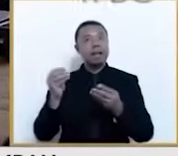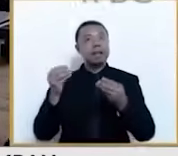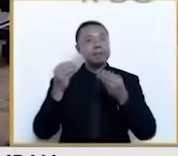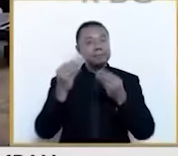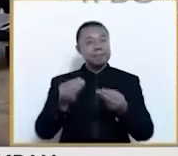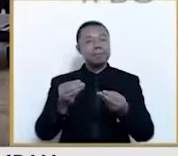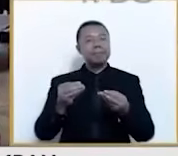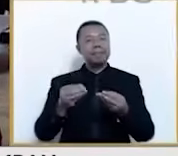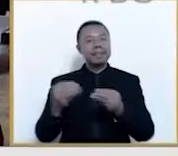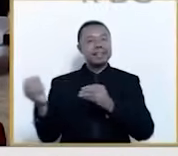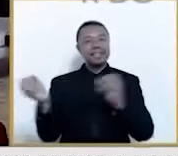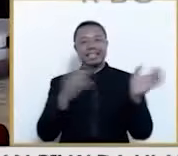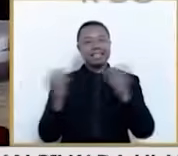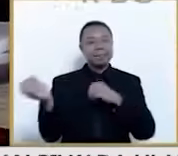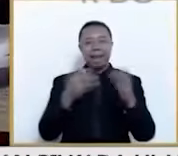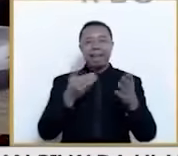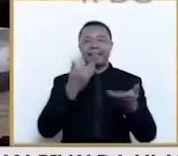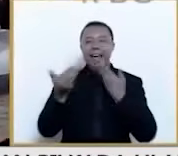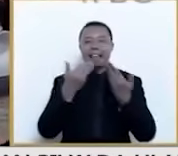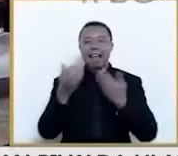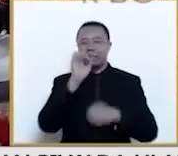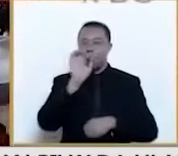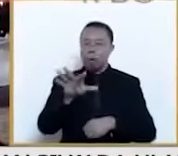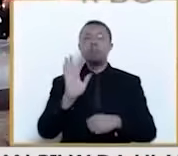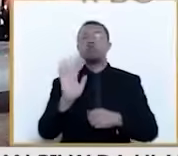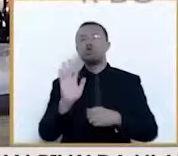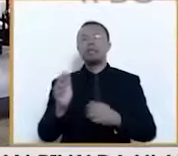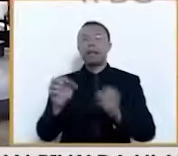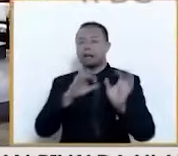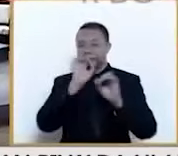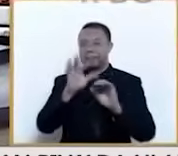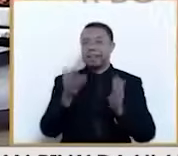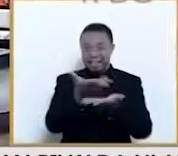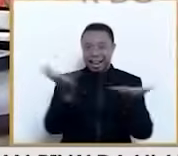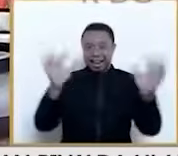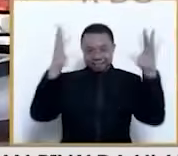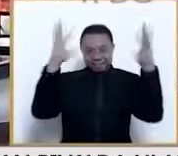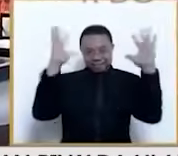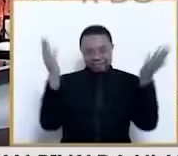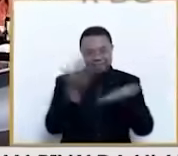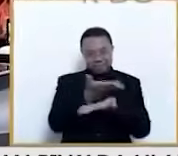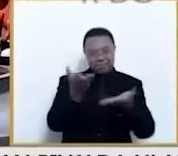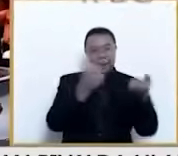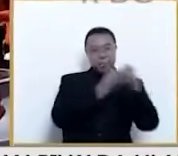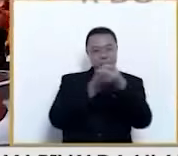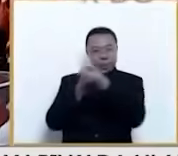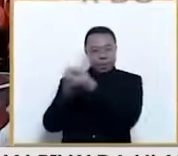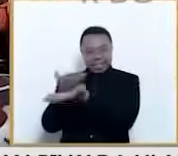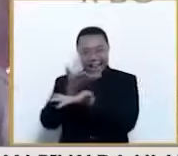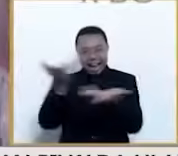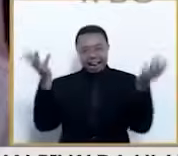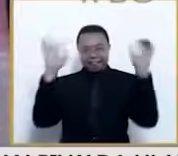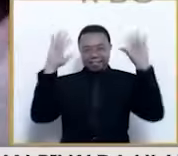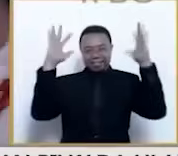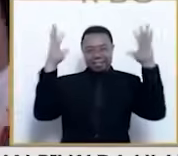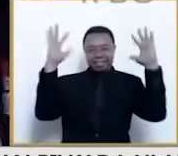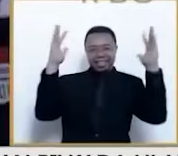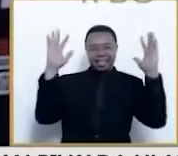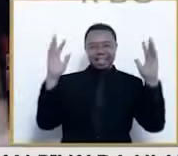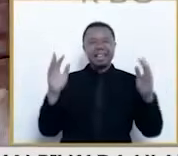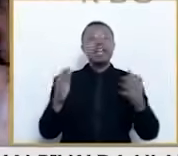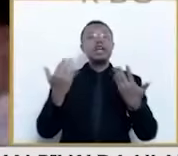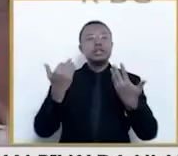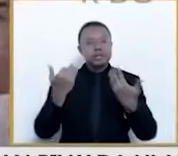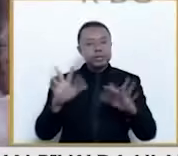ini saling memberikan tanya jawab dan juga tanggapan. Dan boleh berikan apresiasi tentunya untuk masing-masing pasangan calon